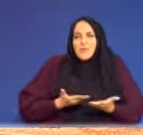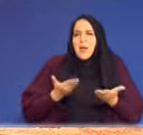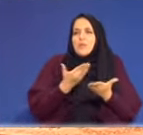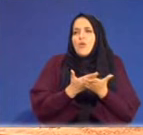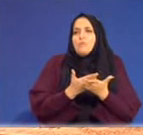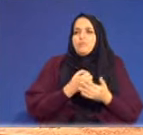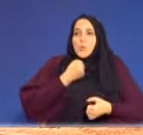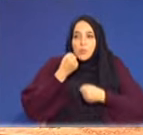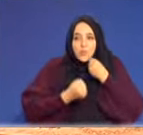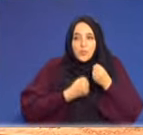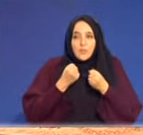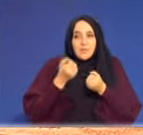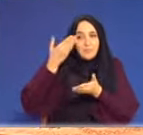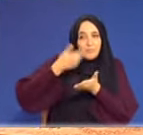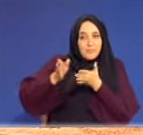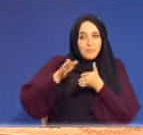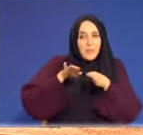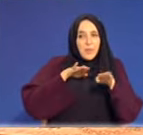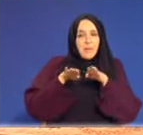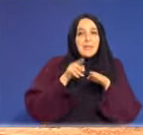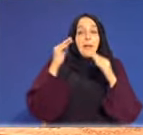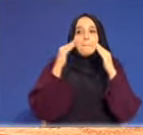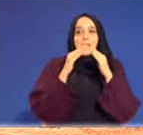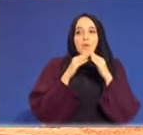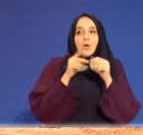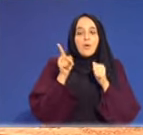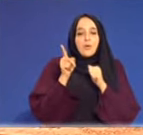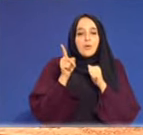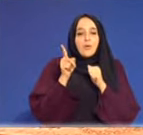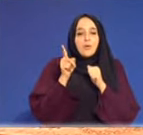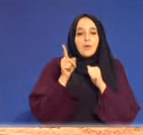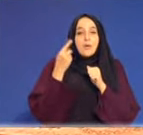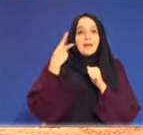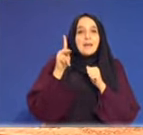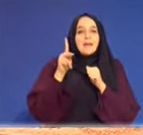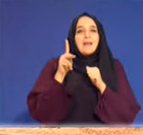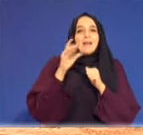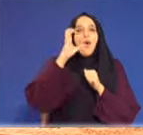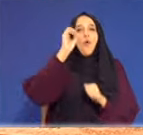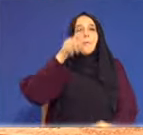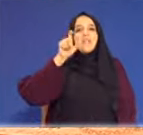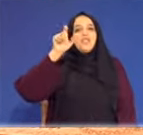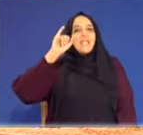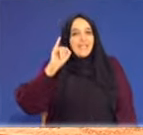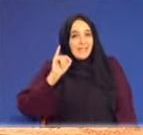تعاني من الطرد، المسكن في الأصل قلنا أنه مملوك لديوان الترقية